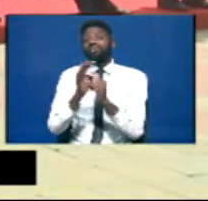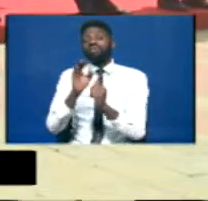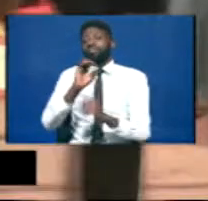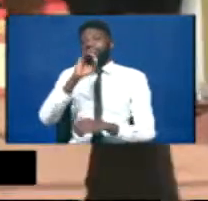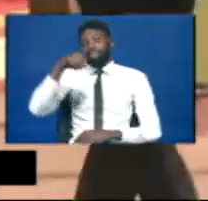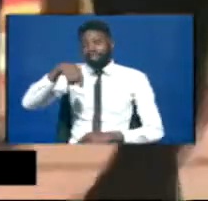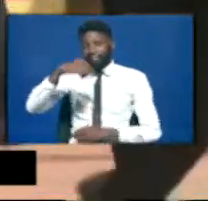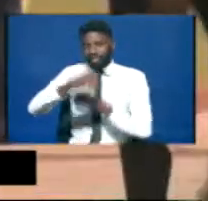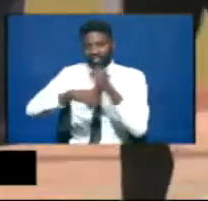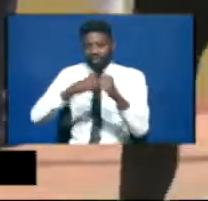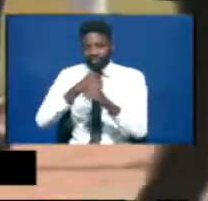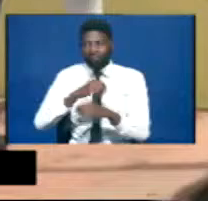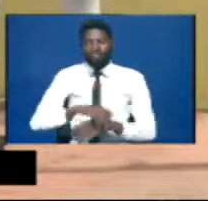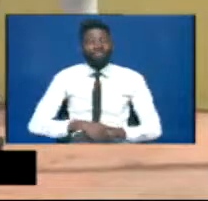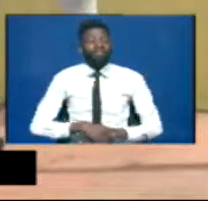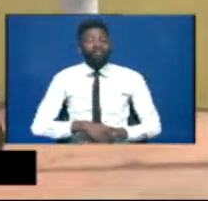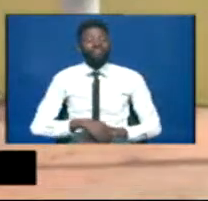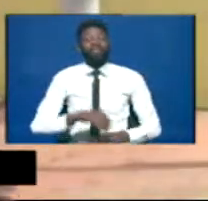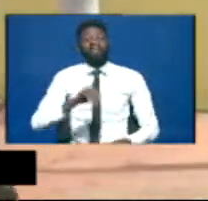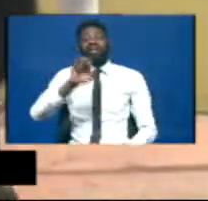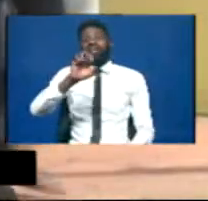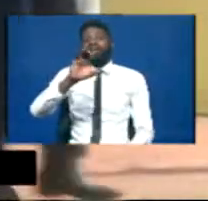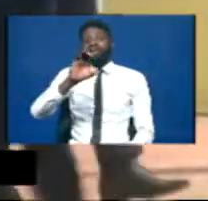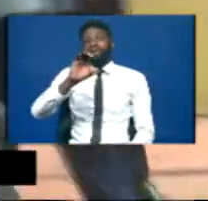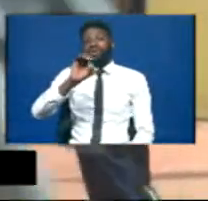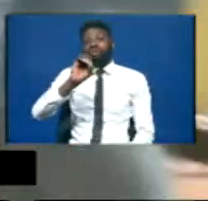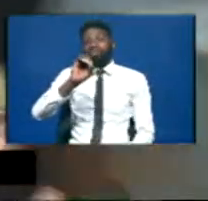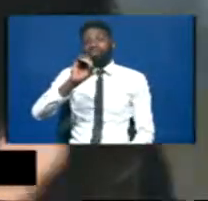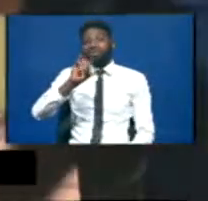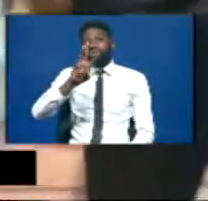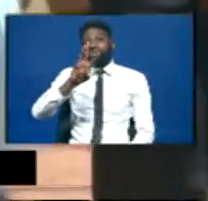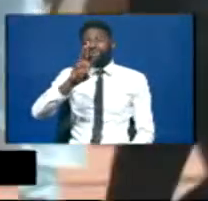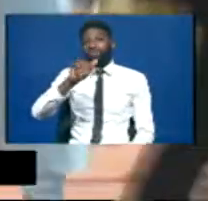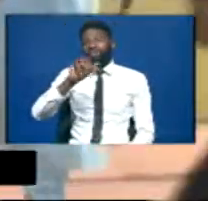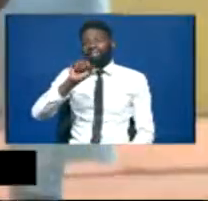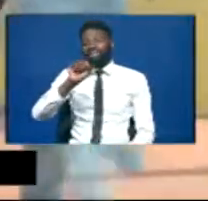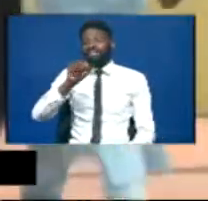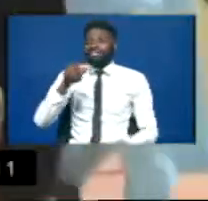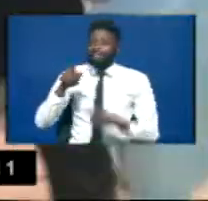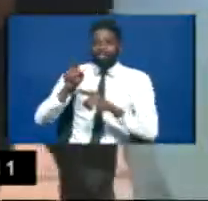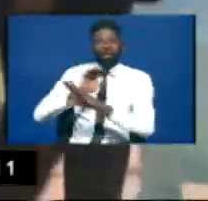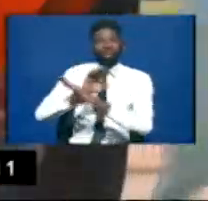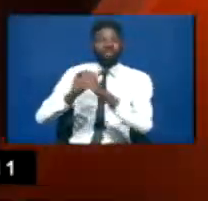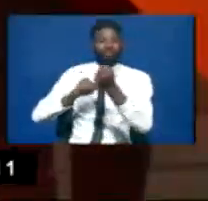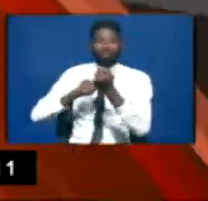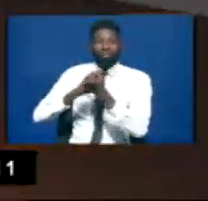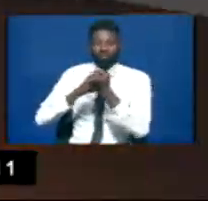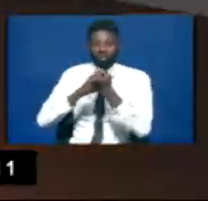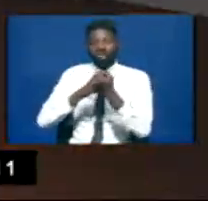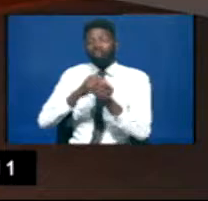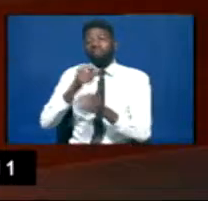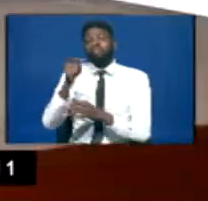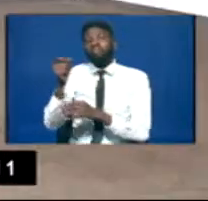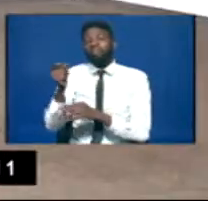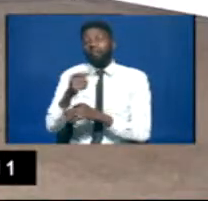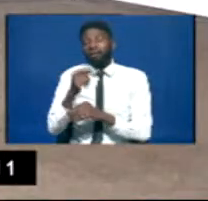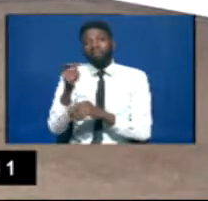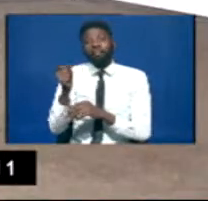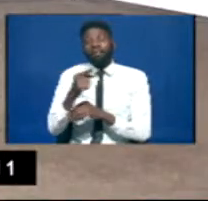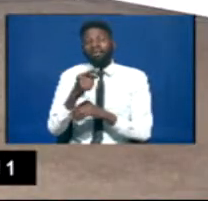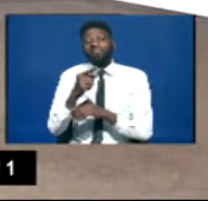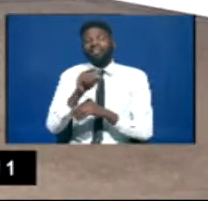Afrika, jumuiya ya ECOWAS yapinga kipindi cha mpito cha miezi 36 kilichopendekezwa na viongozi wa